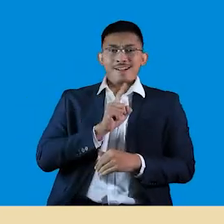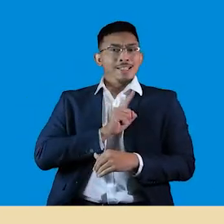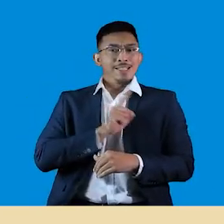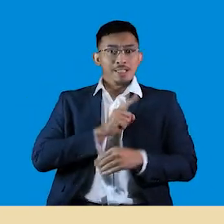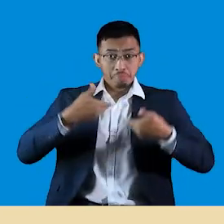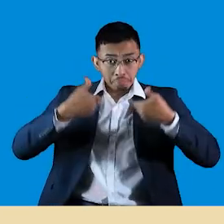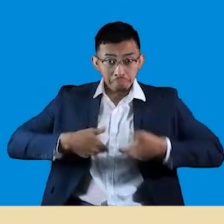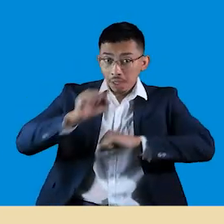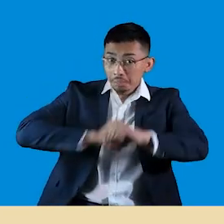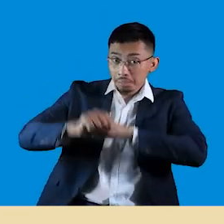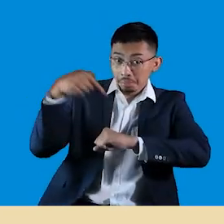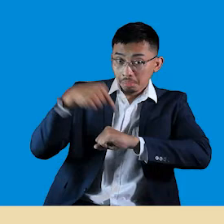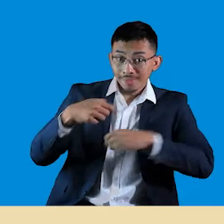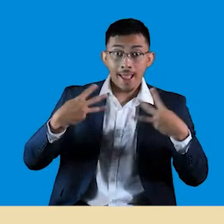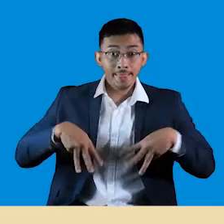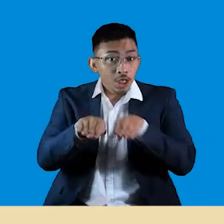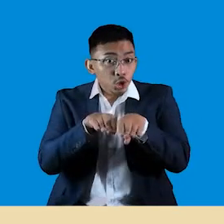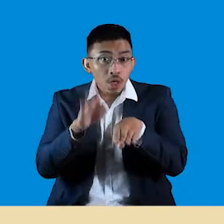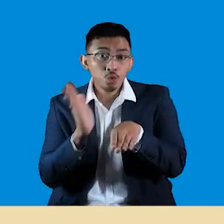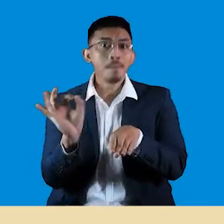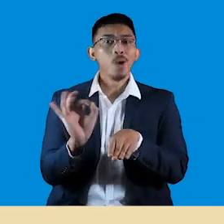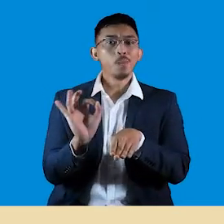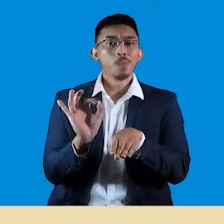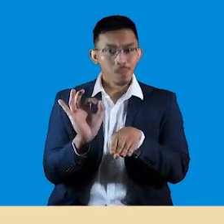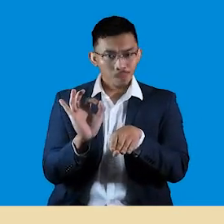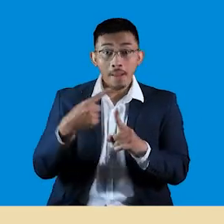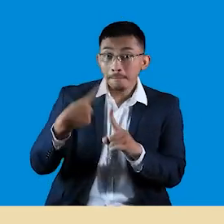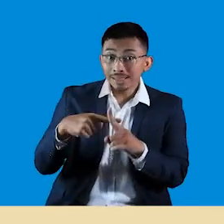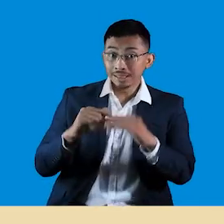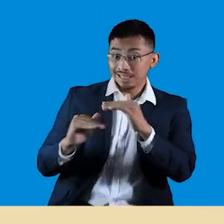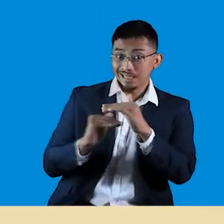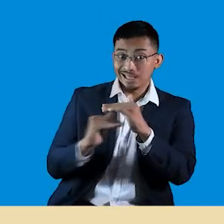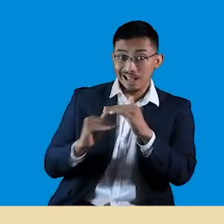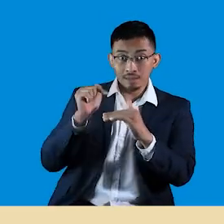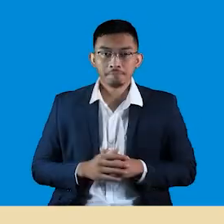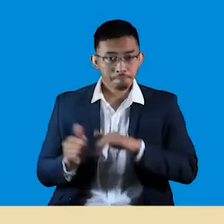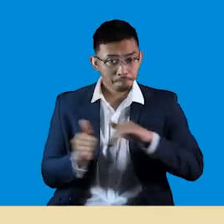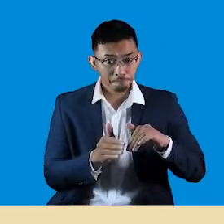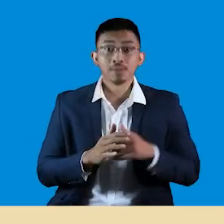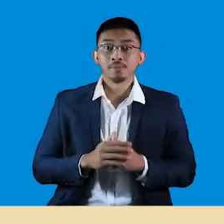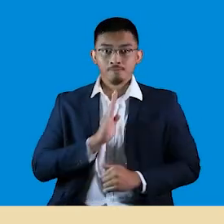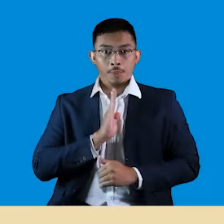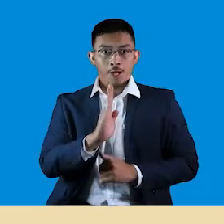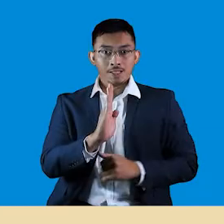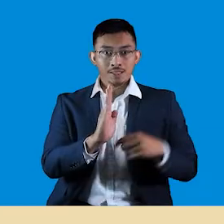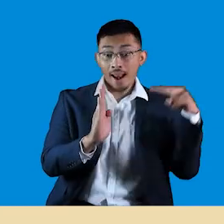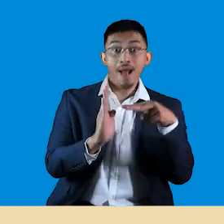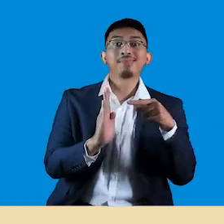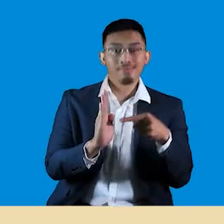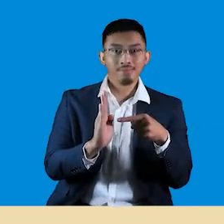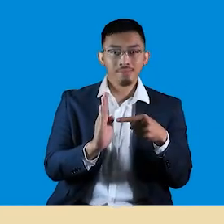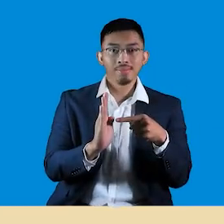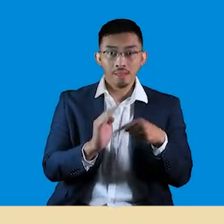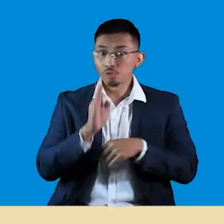diri sendiri, apakah tindakan kita sesuai dengan etika dan standar yang berlaku tentang benar dan salah? Lalu, amati lagi integritas